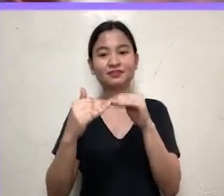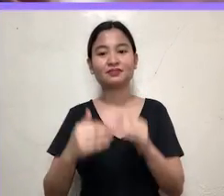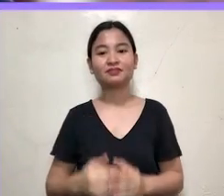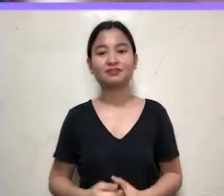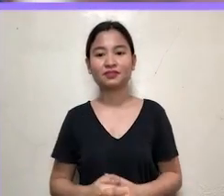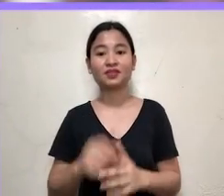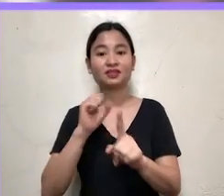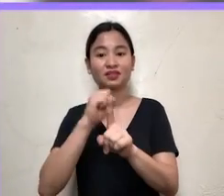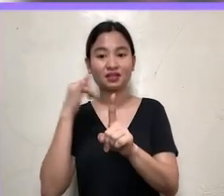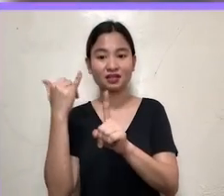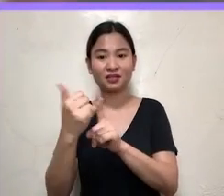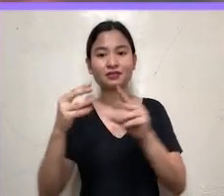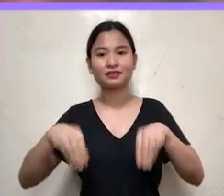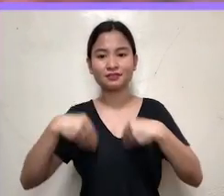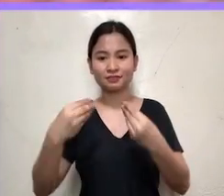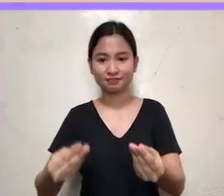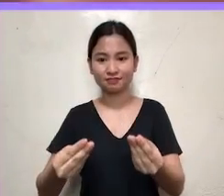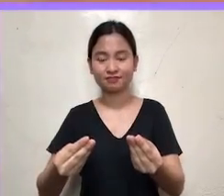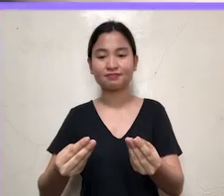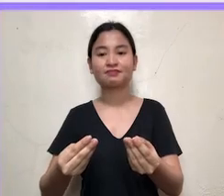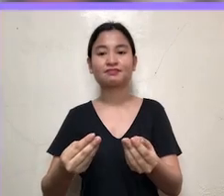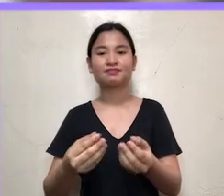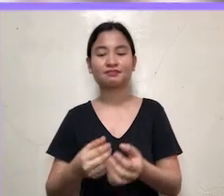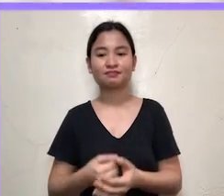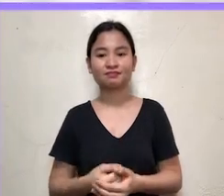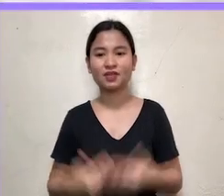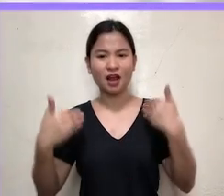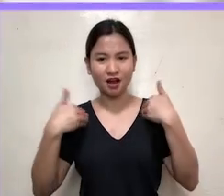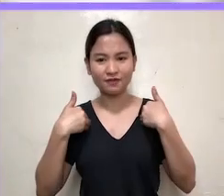kung saan may pagkilala at pagpapahalaga